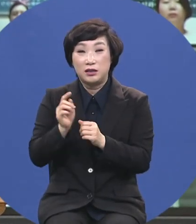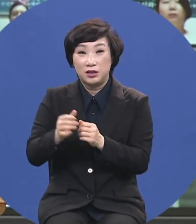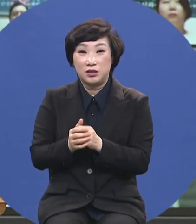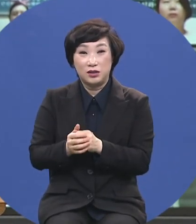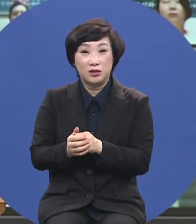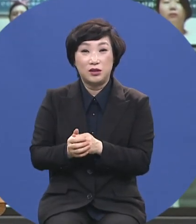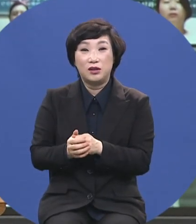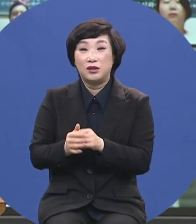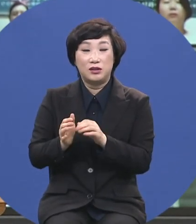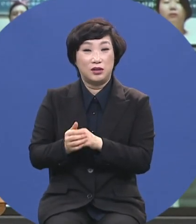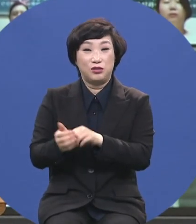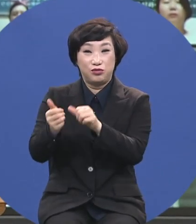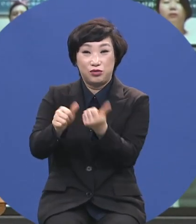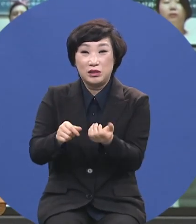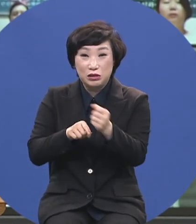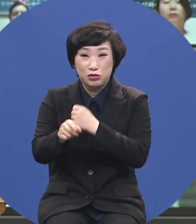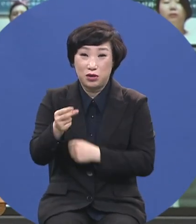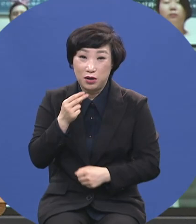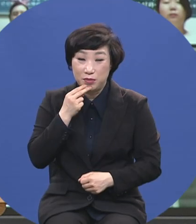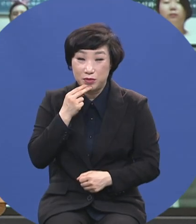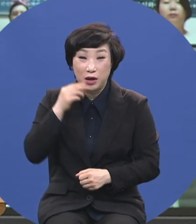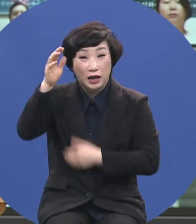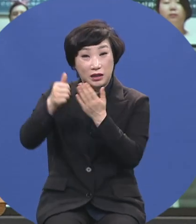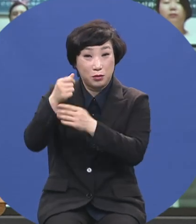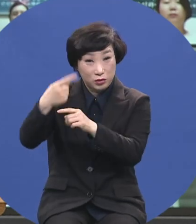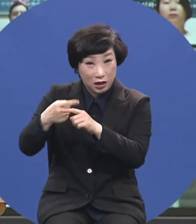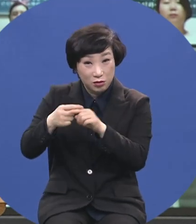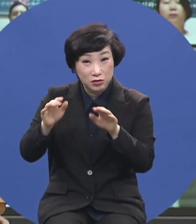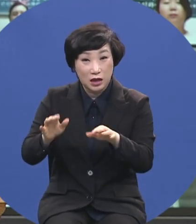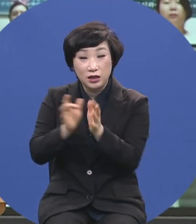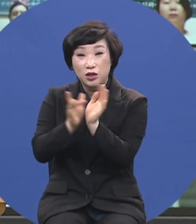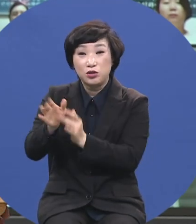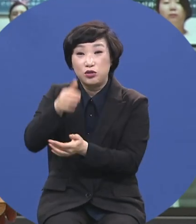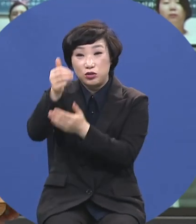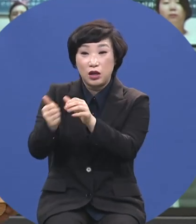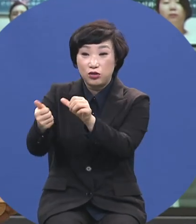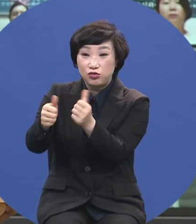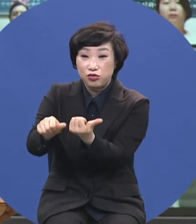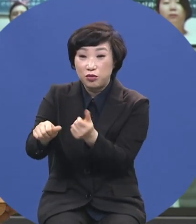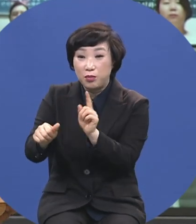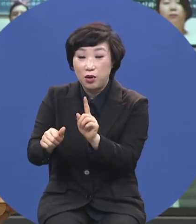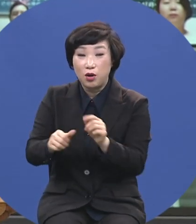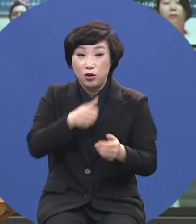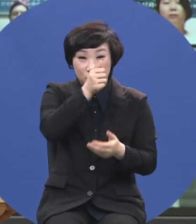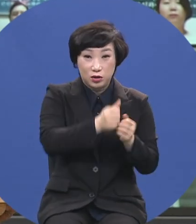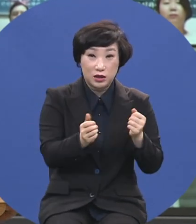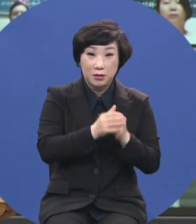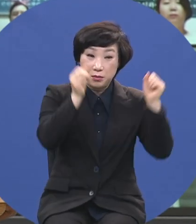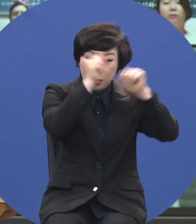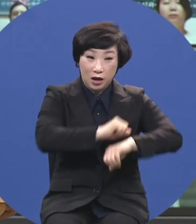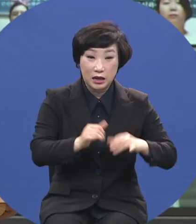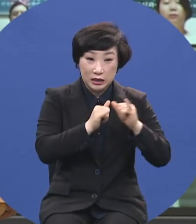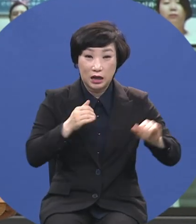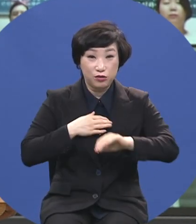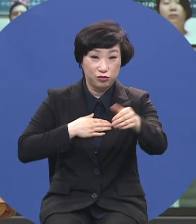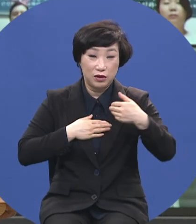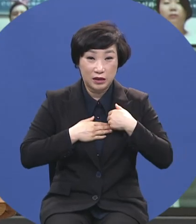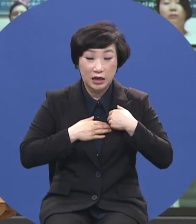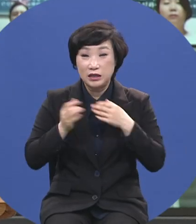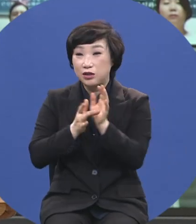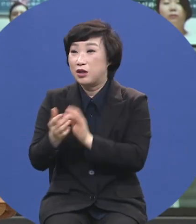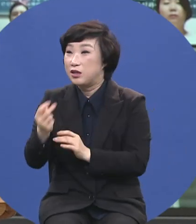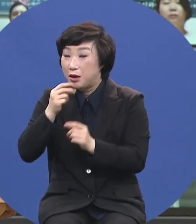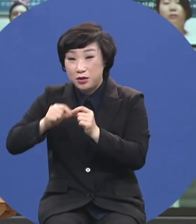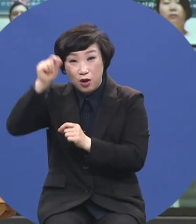없는 하나님이시오. 예수 그리스도의 죽으심은 죄로 멸망할 인간에게 자신의 영원한 생명을